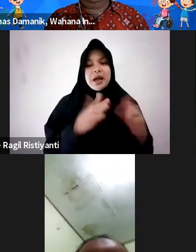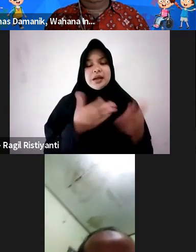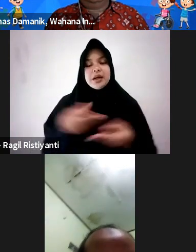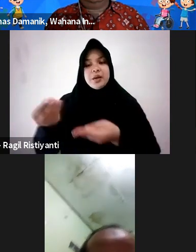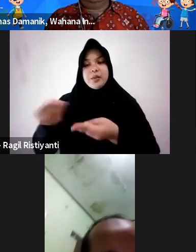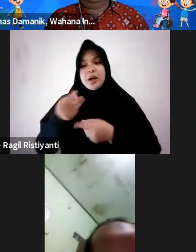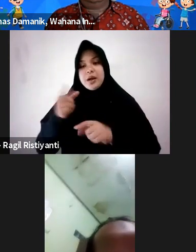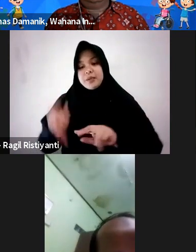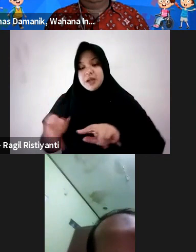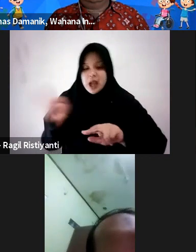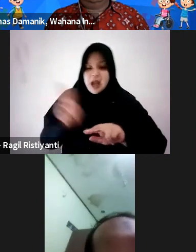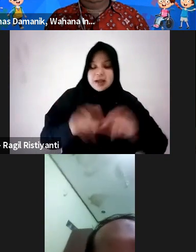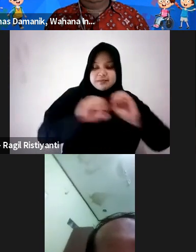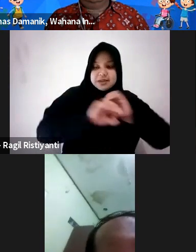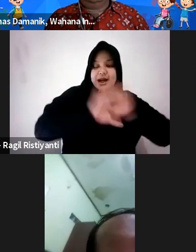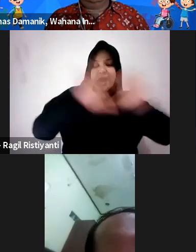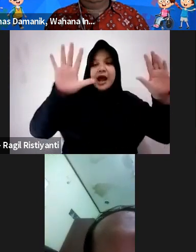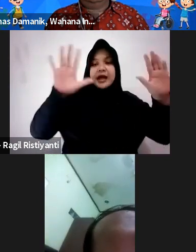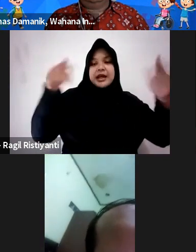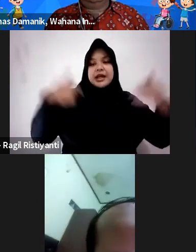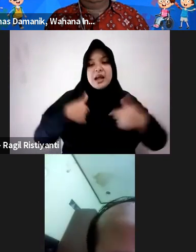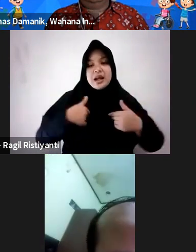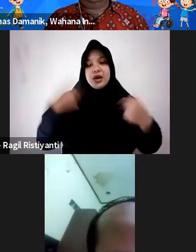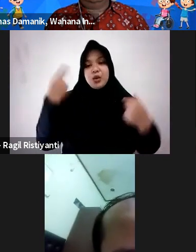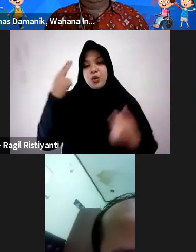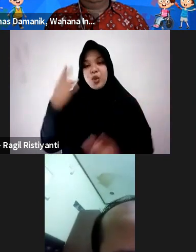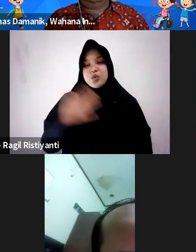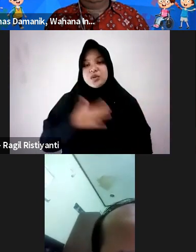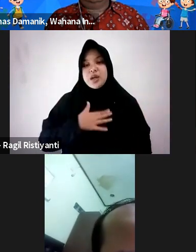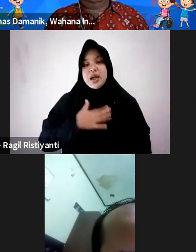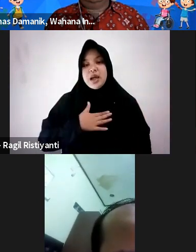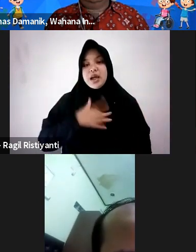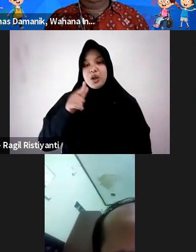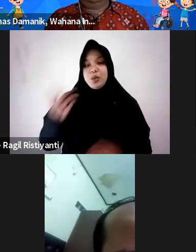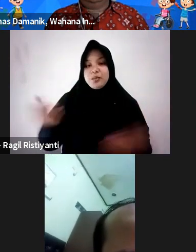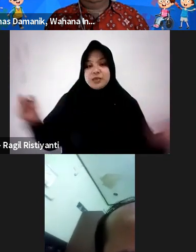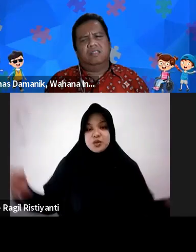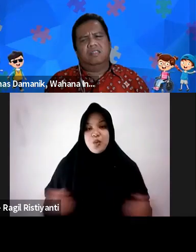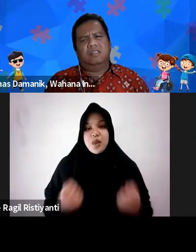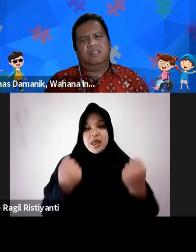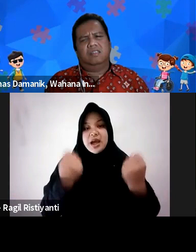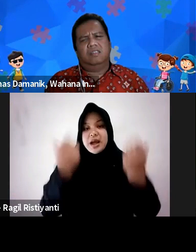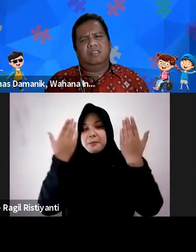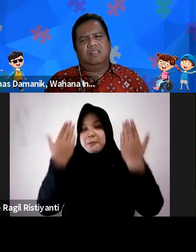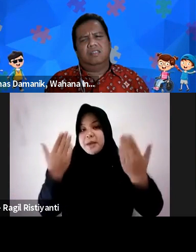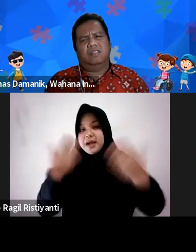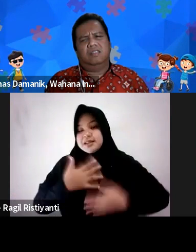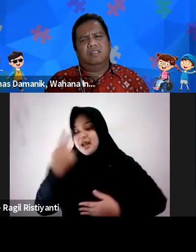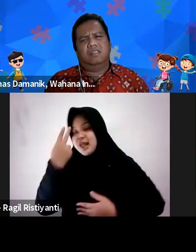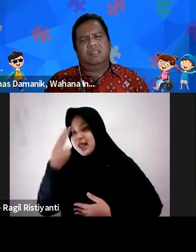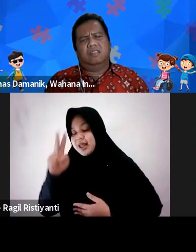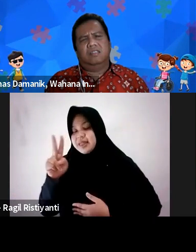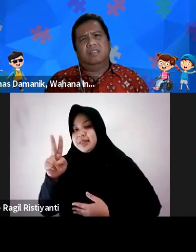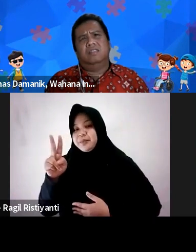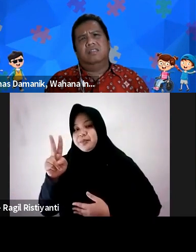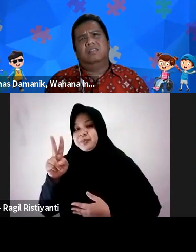pengayaan nya dan pencerahannya yang bagi saya justru menguatkan apa yang saya lihat ya ketika